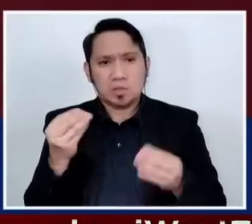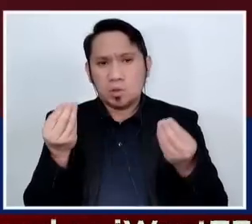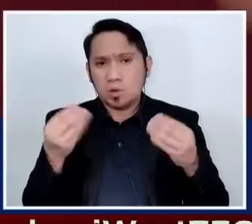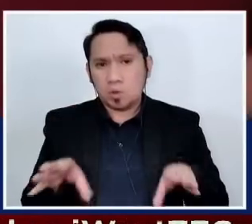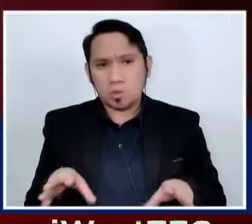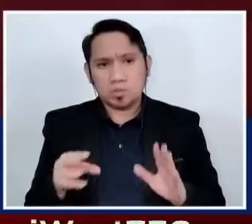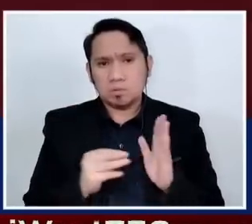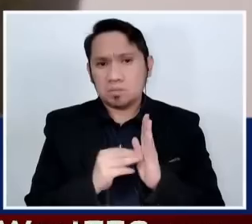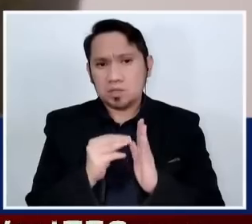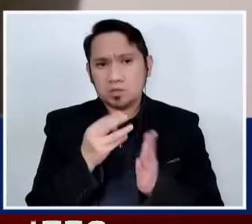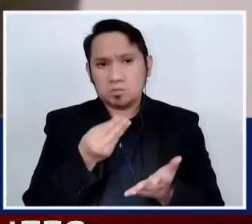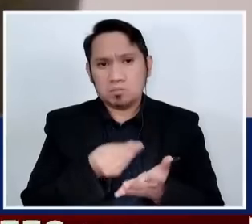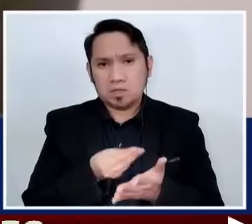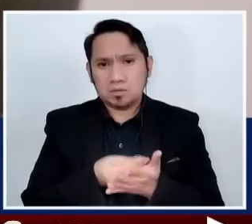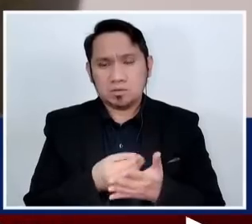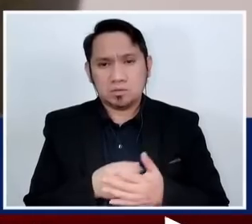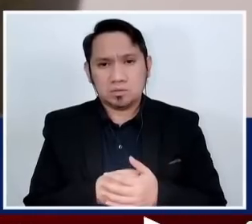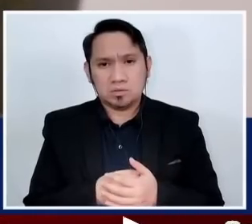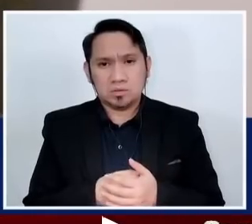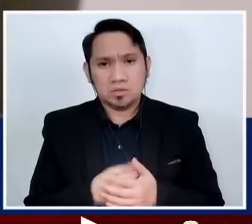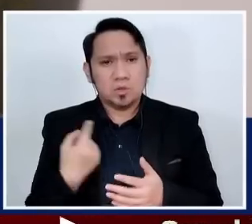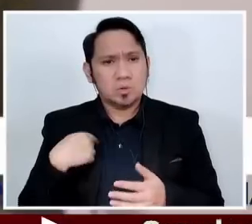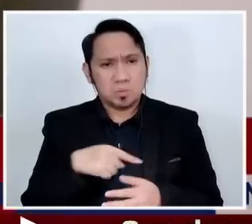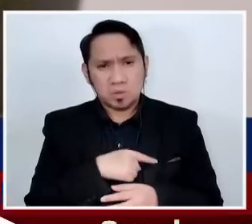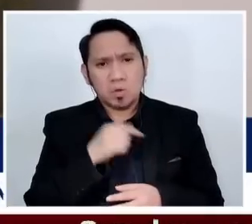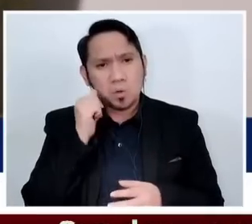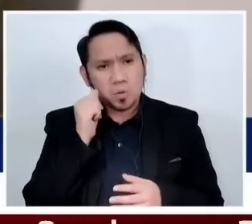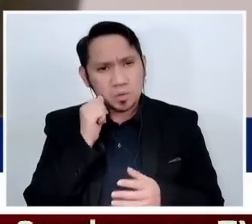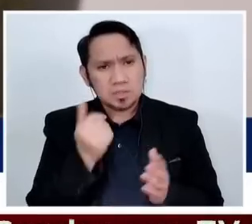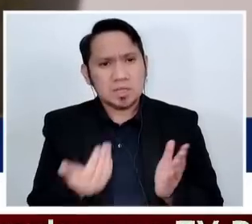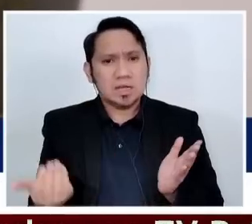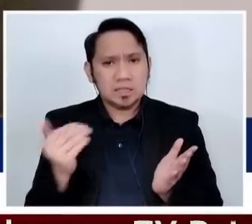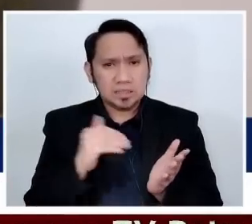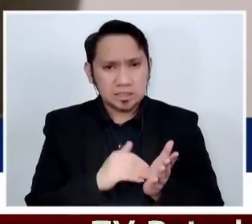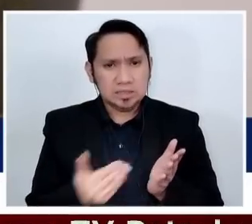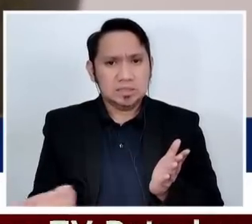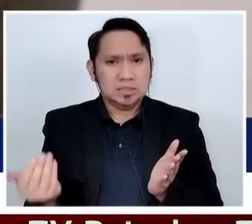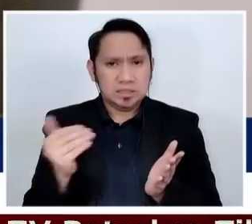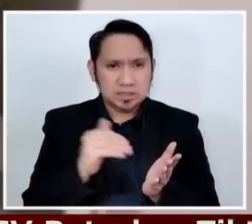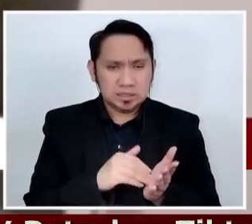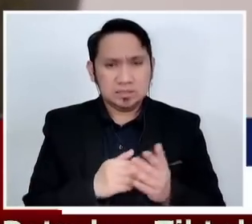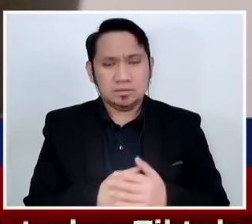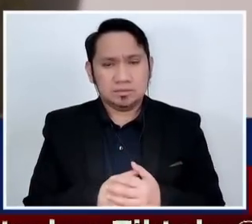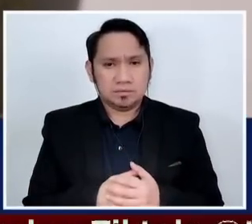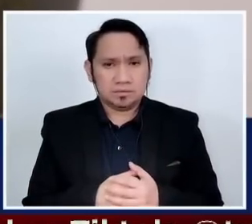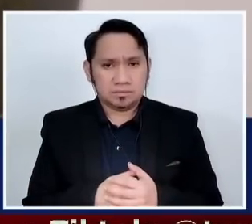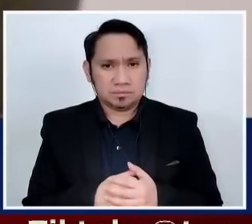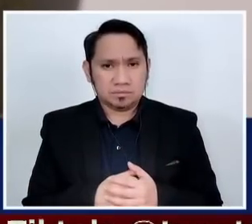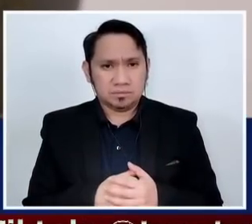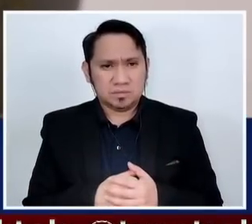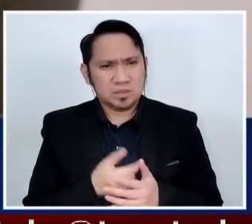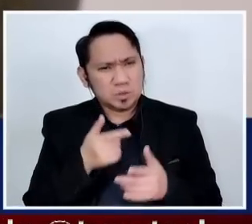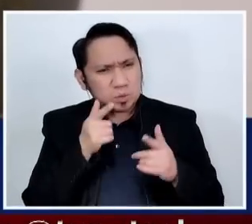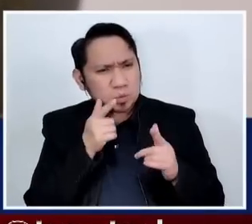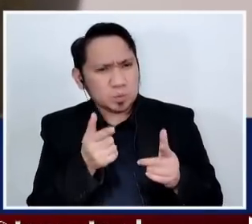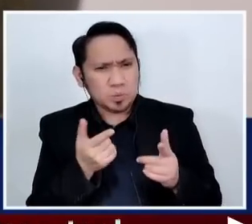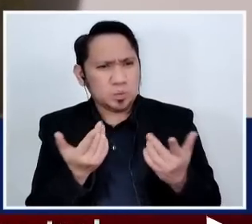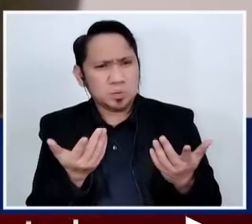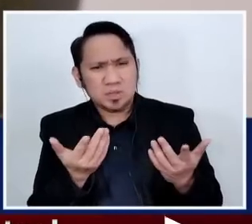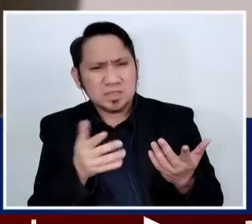piso. Ulit-ulit na natin sinasabi to eh. If it's, too good to be true, hindi yung totoo.